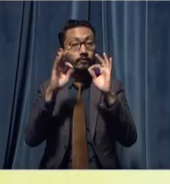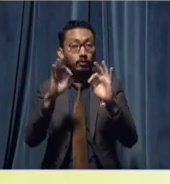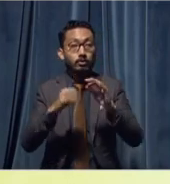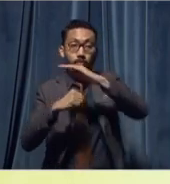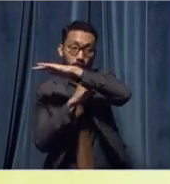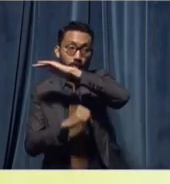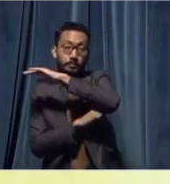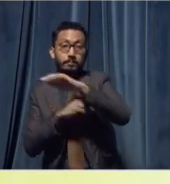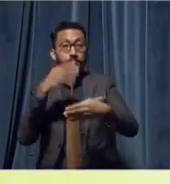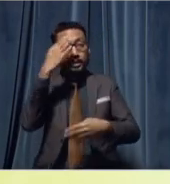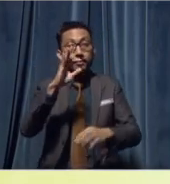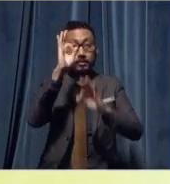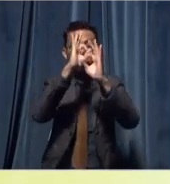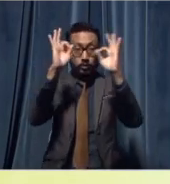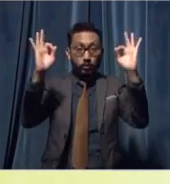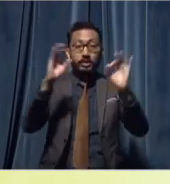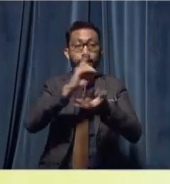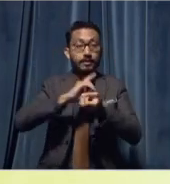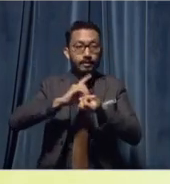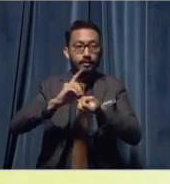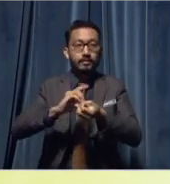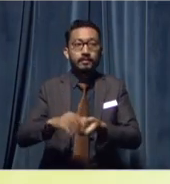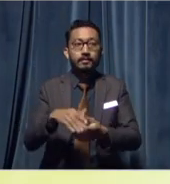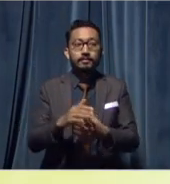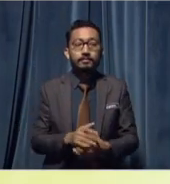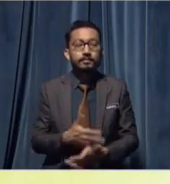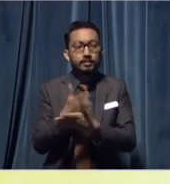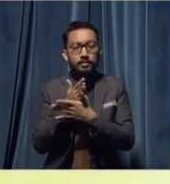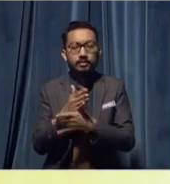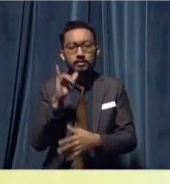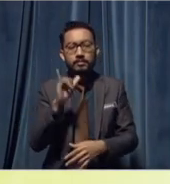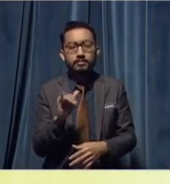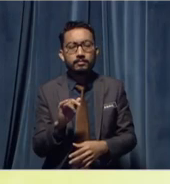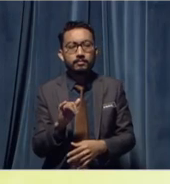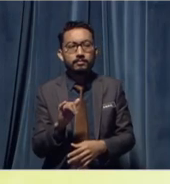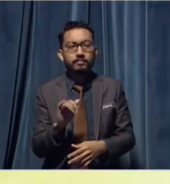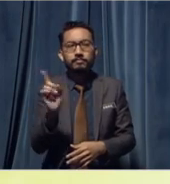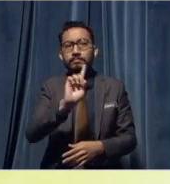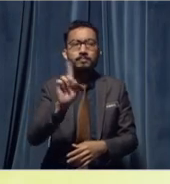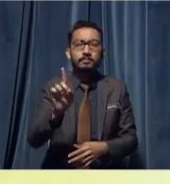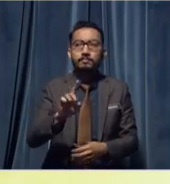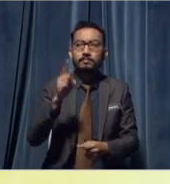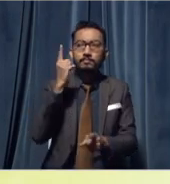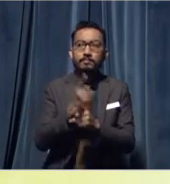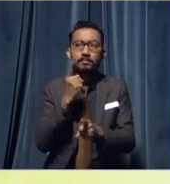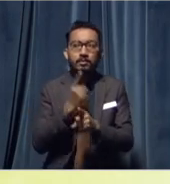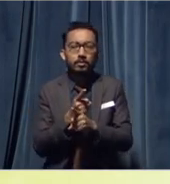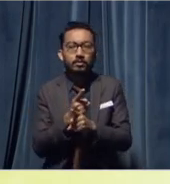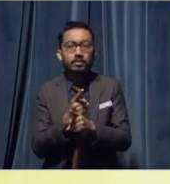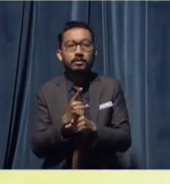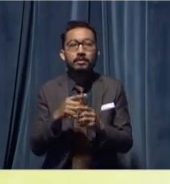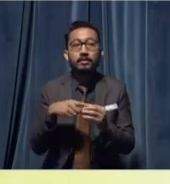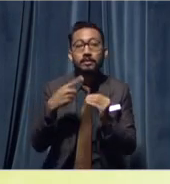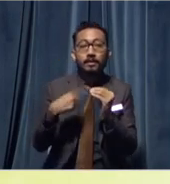struktur bagi molekul detergent. Antara yang berikut, yang manakah